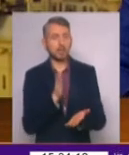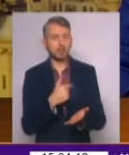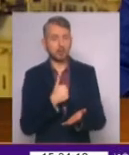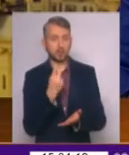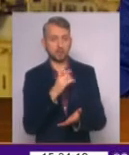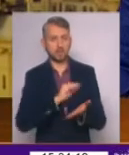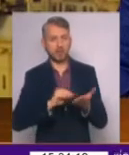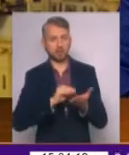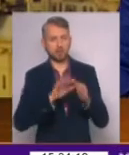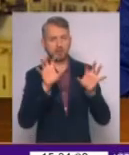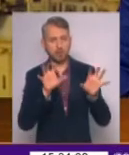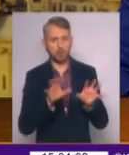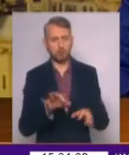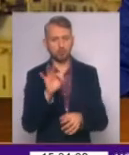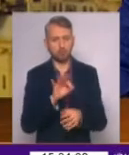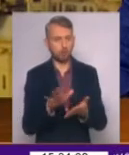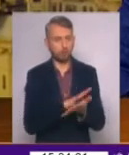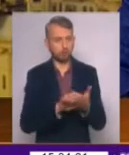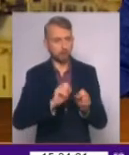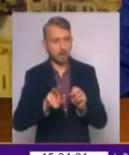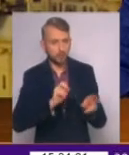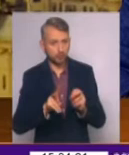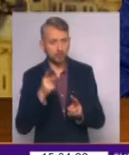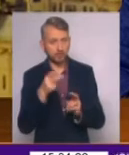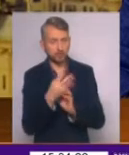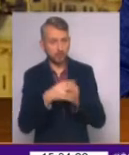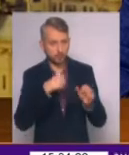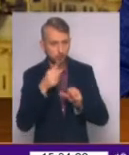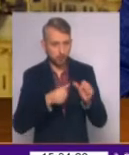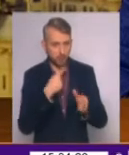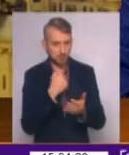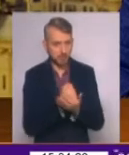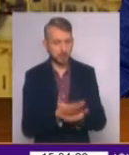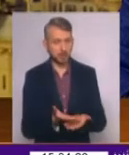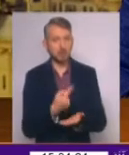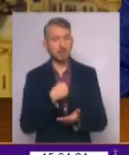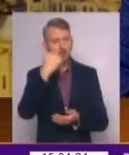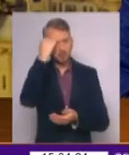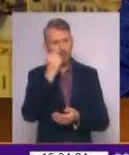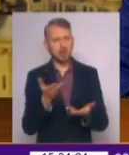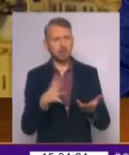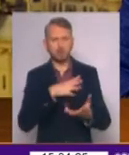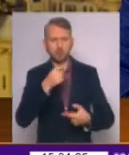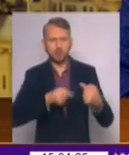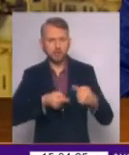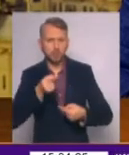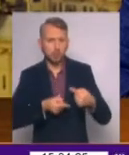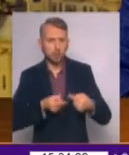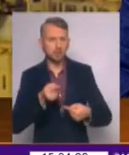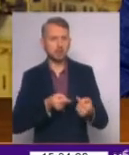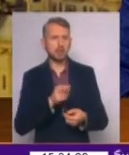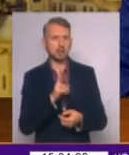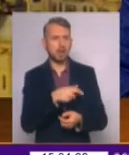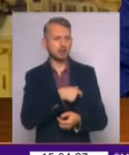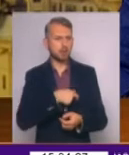авторів закону про люстрацію у 2014 році прийнятий. І я пам'ятаю, які точились дискусії, і як